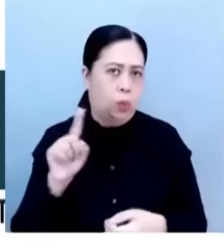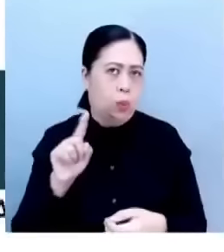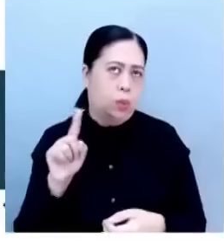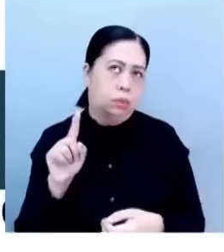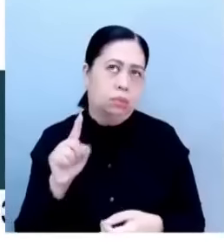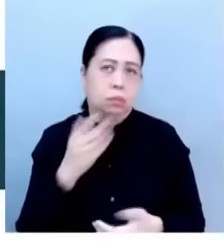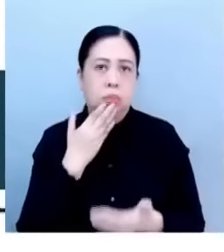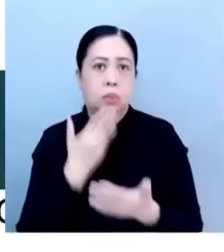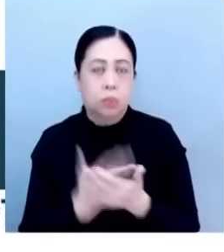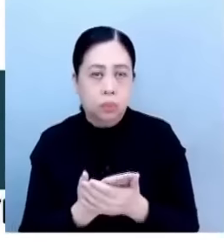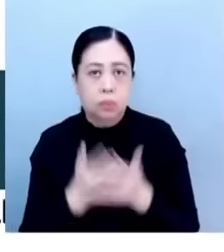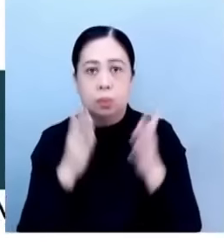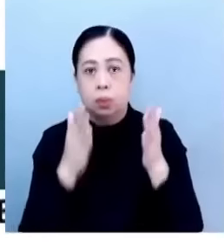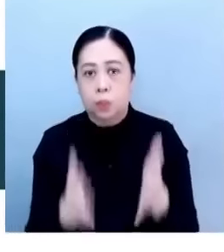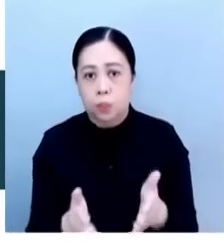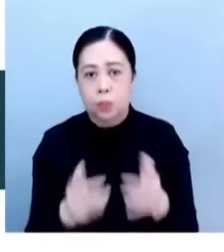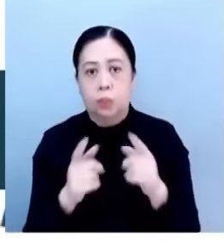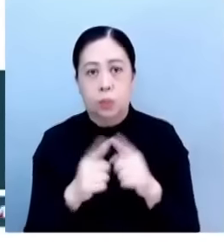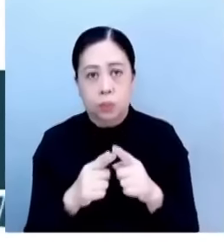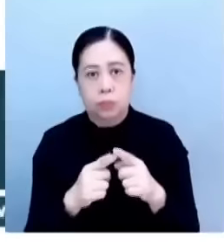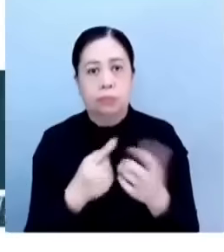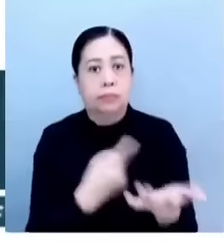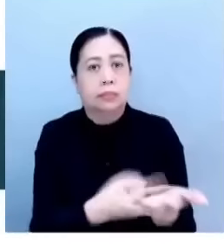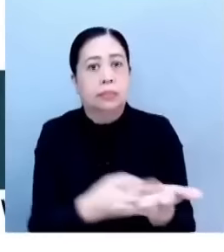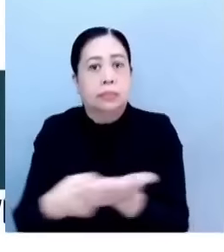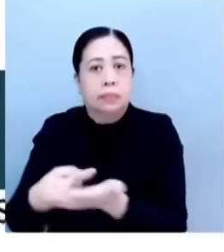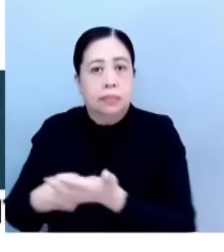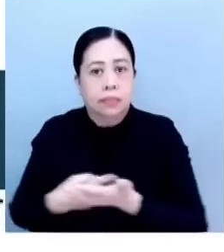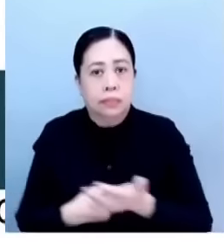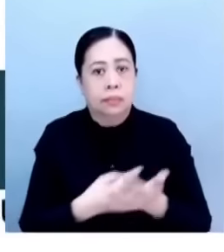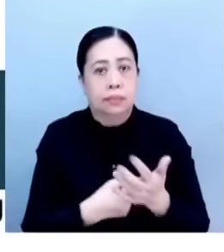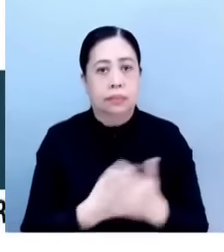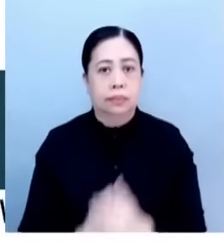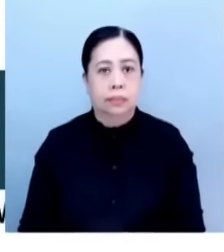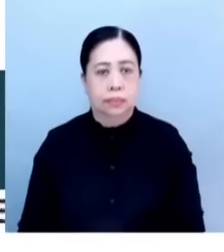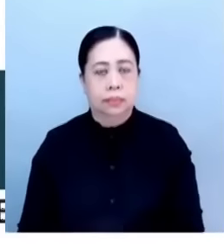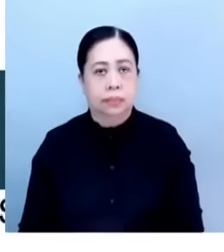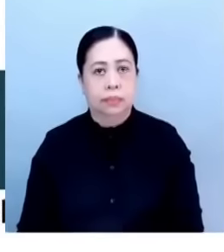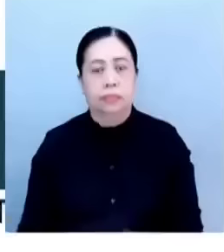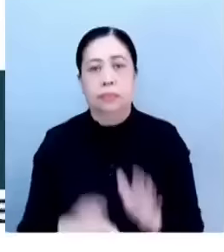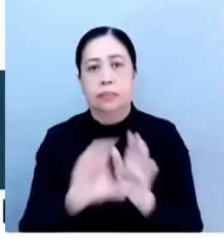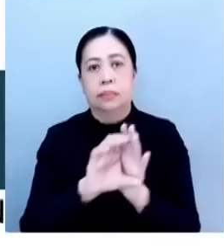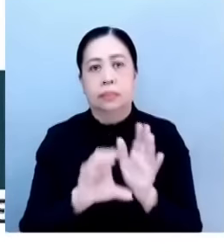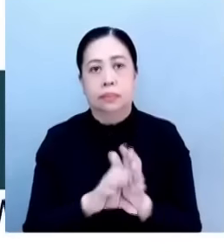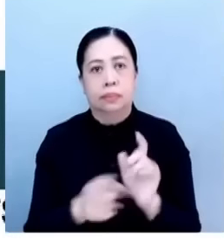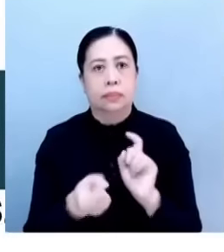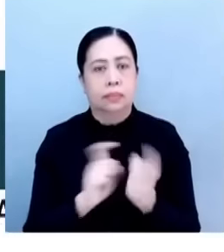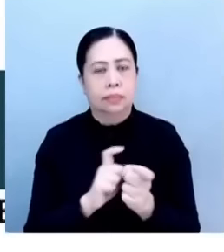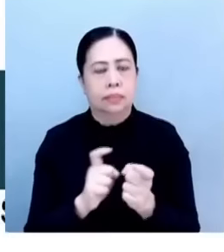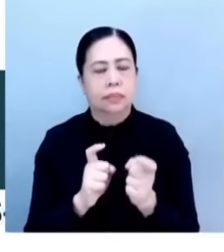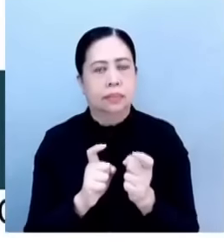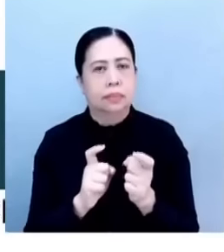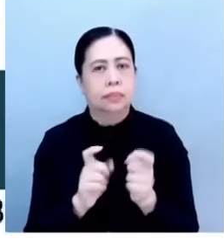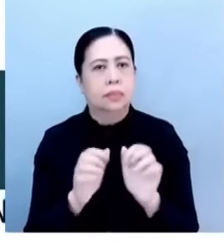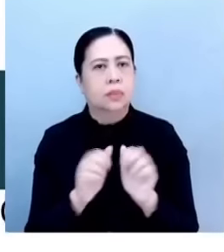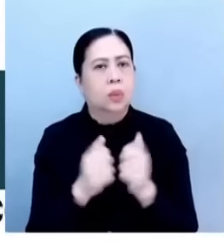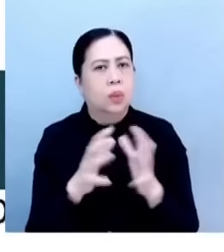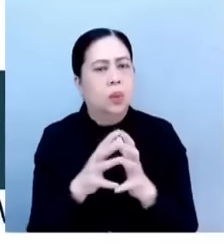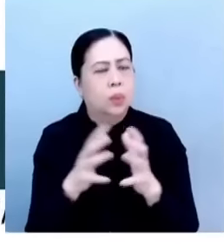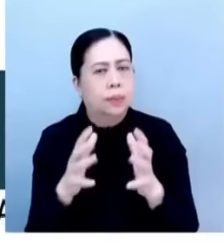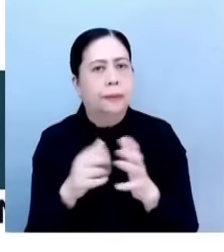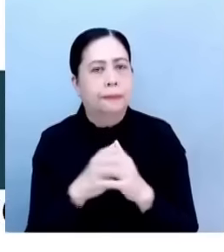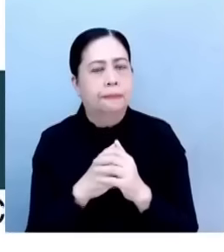magandang pamamaraan para mapag-usapan ang charter change. Gaano ka-importante?